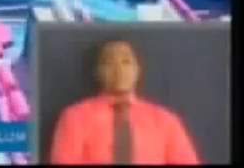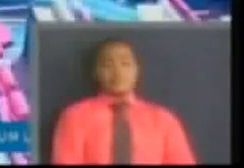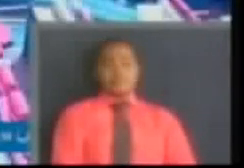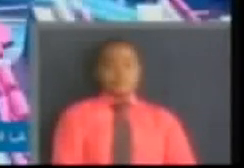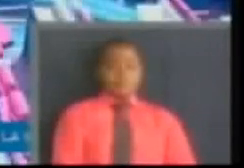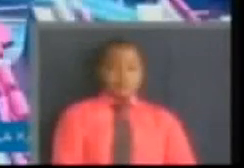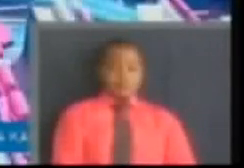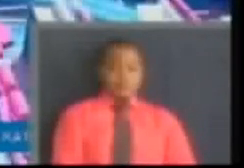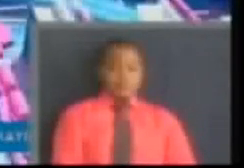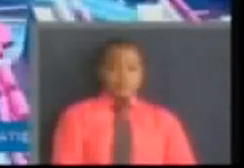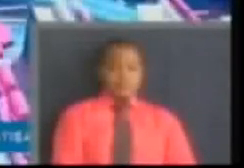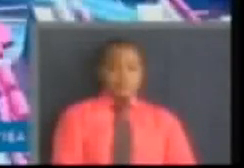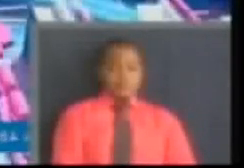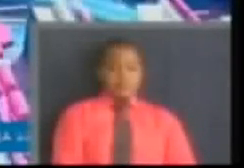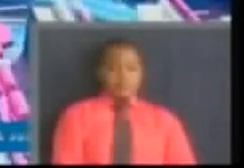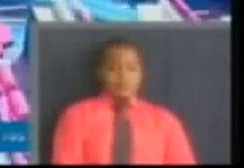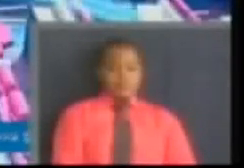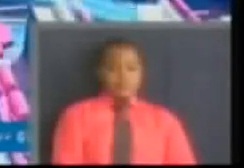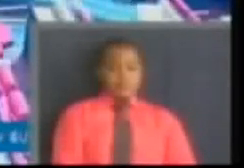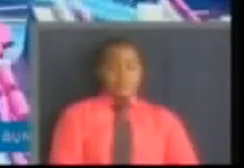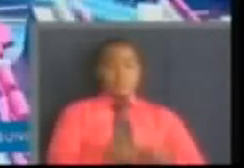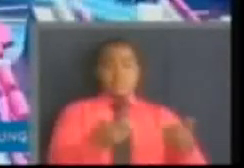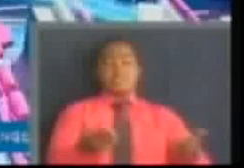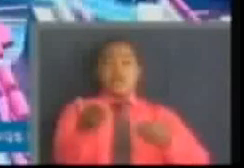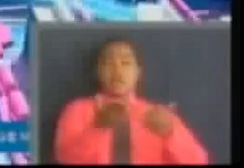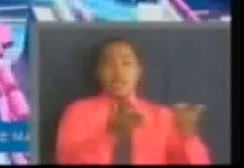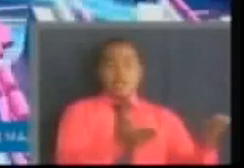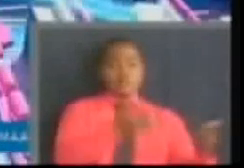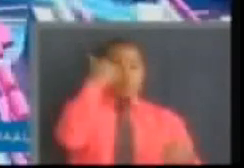Asante mheshimiwa Machano Othman.